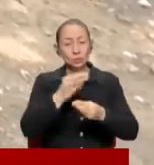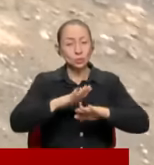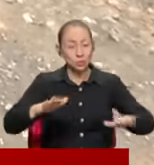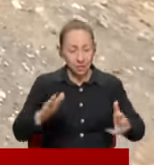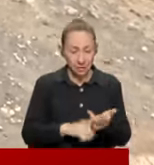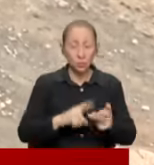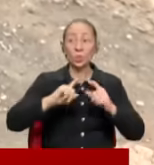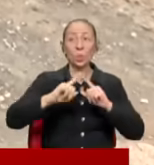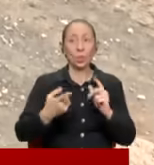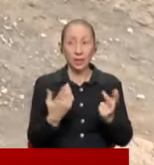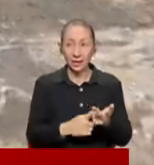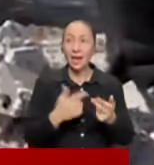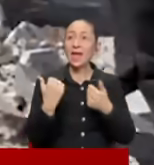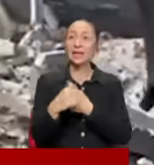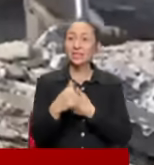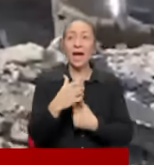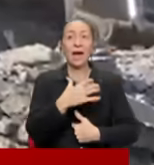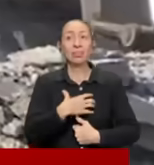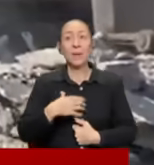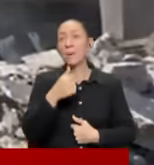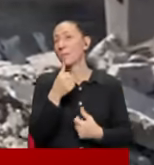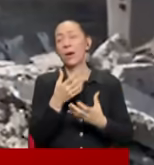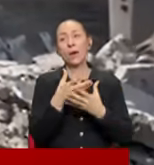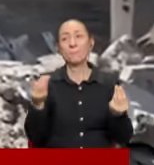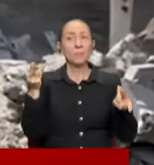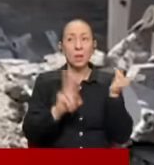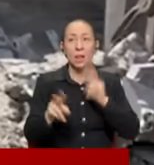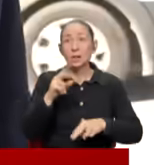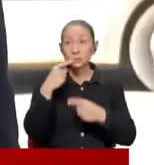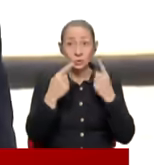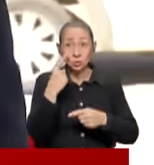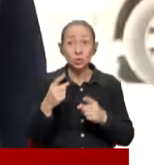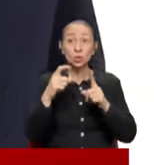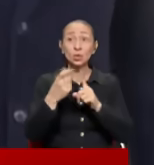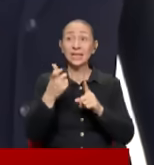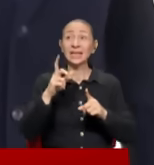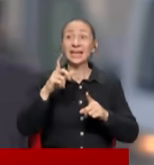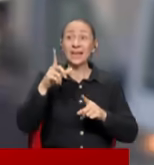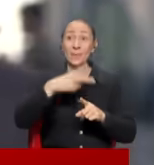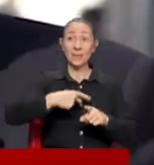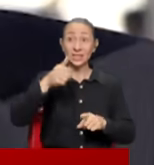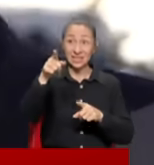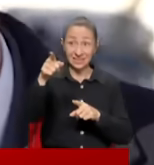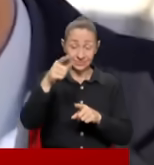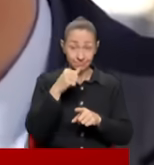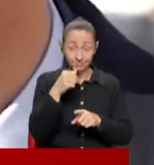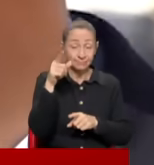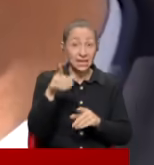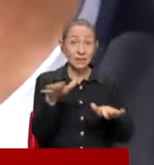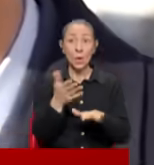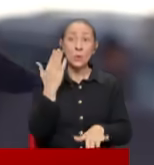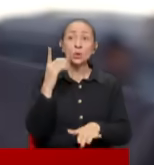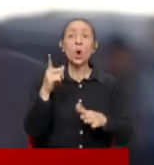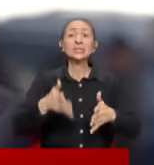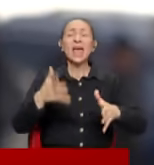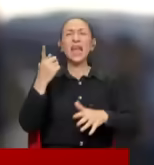Çocuklarını, torunlarını, eşini, anne babasını kaybedenlerin iddiasına göre Dulkadiroğlu Belediye Başkanı Necati Okay deprem öncesi